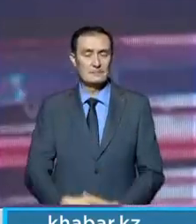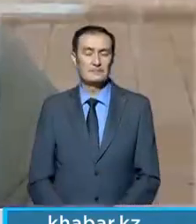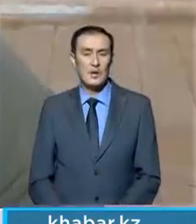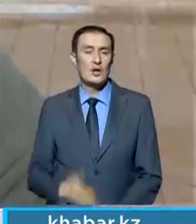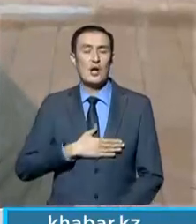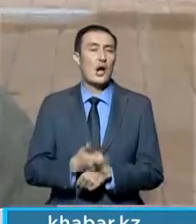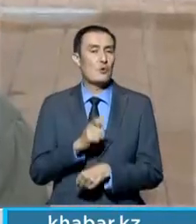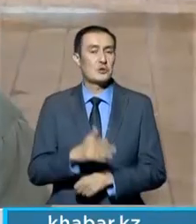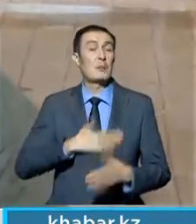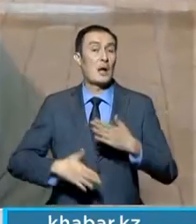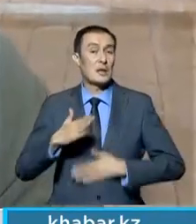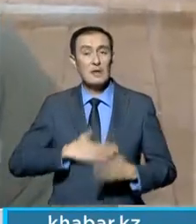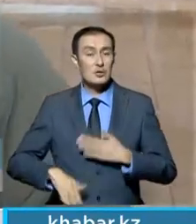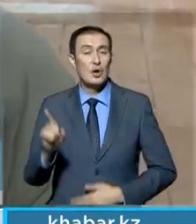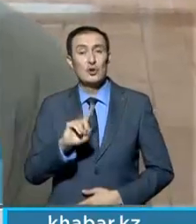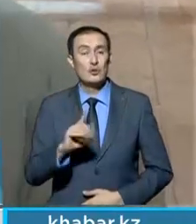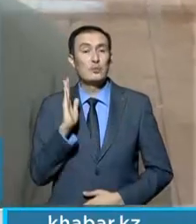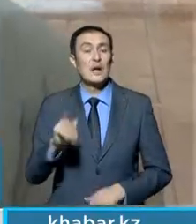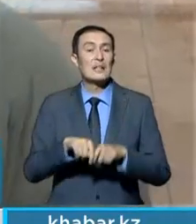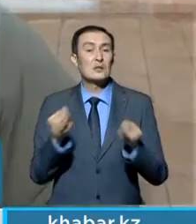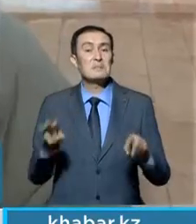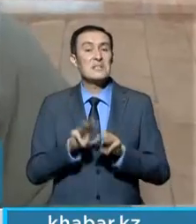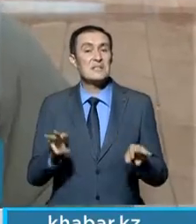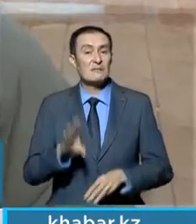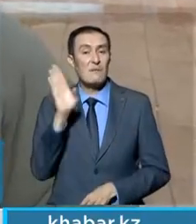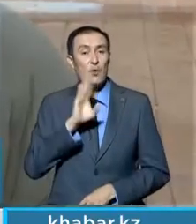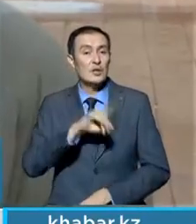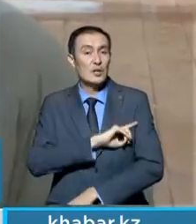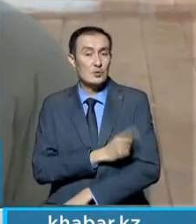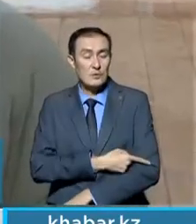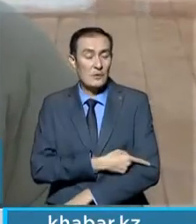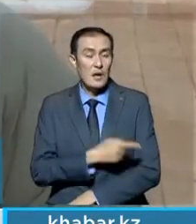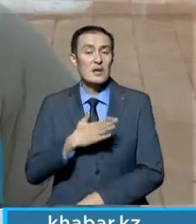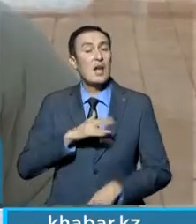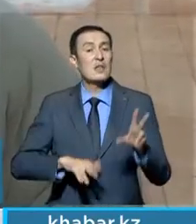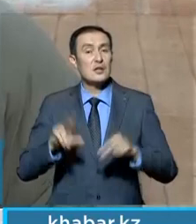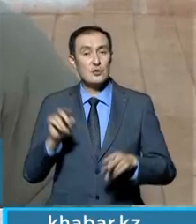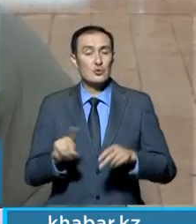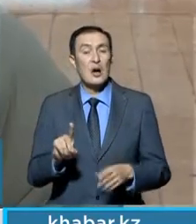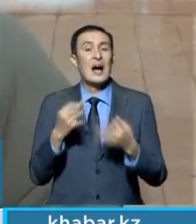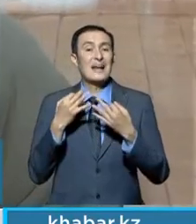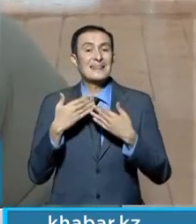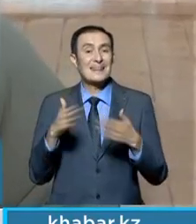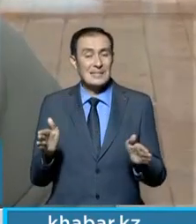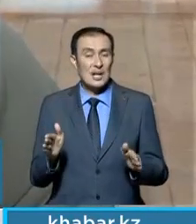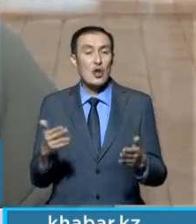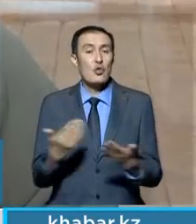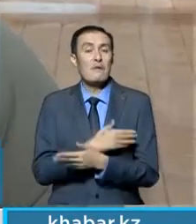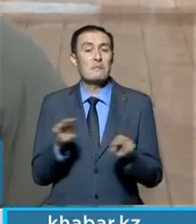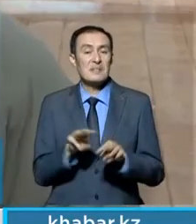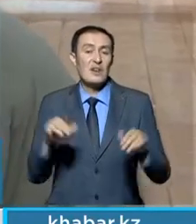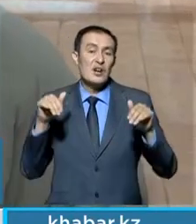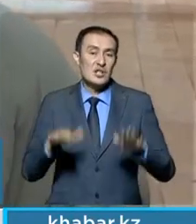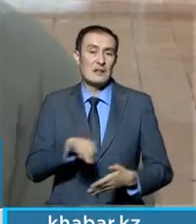Я очень обрадовалась, что откроется Министерство водных ресурсов. Я надеюсь, что открытием этого министерства